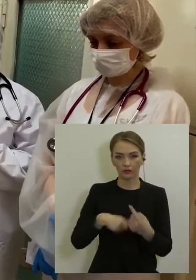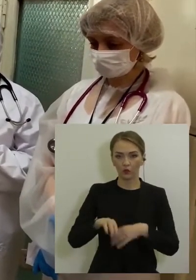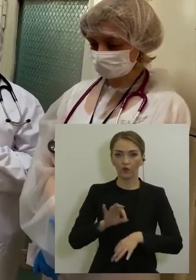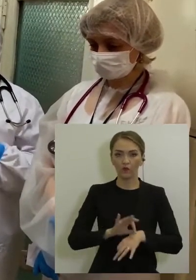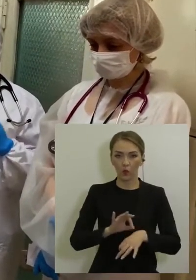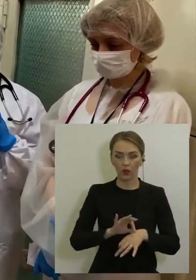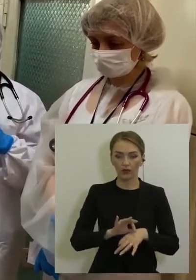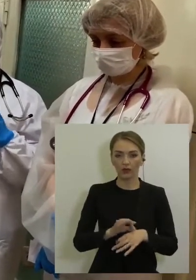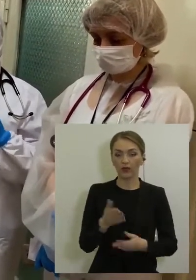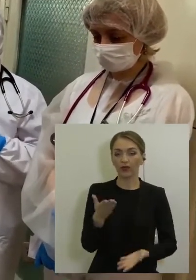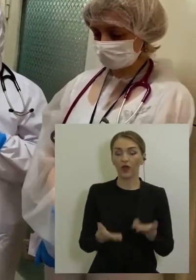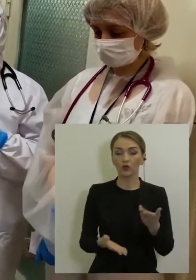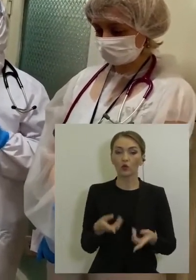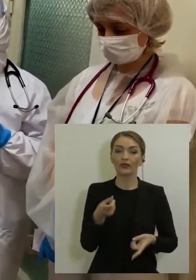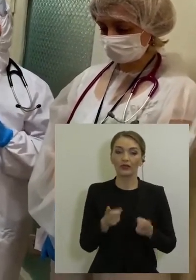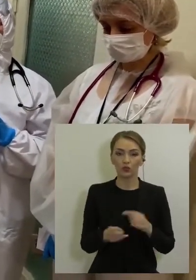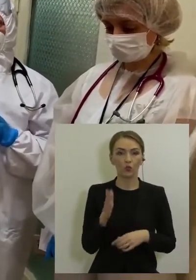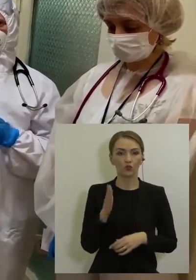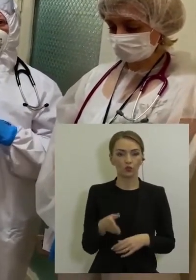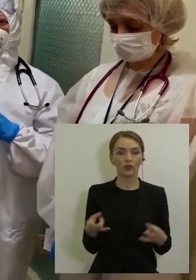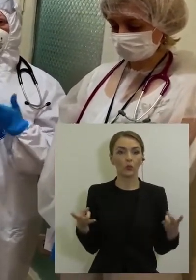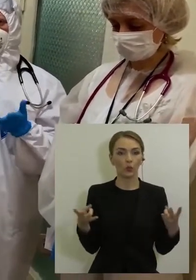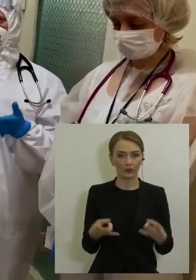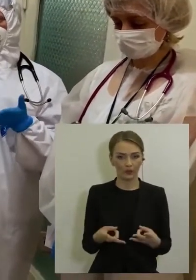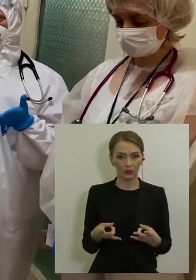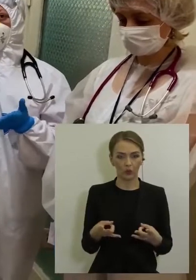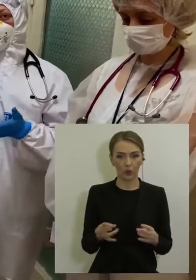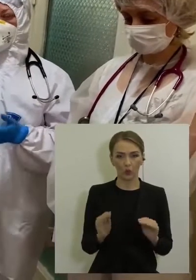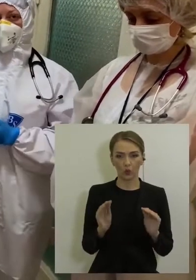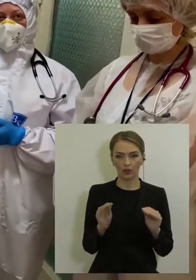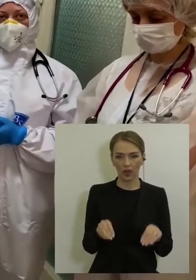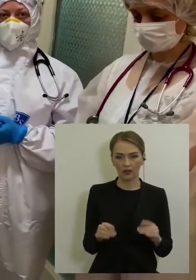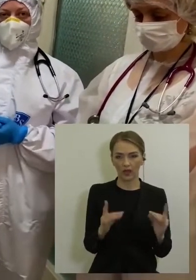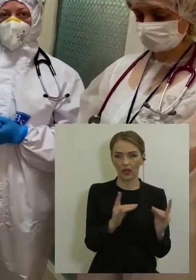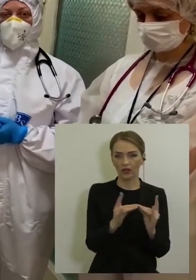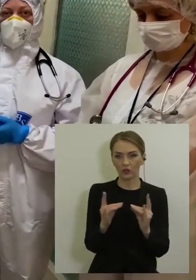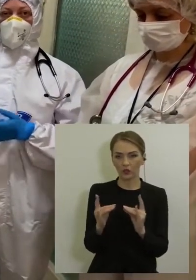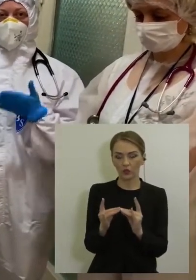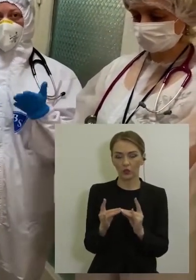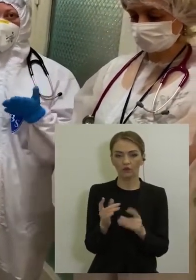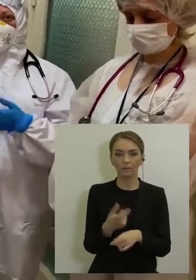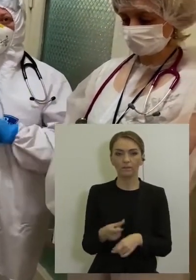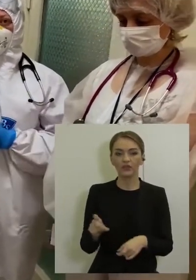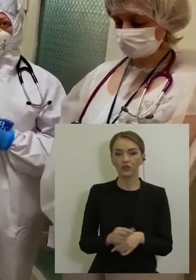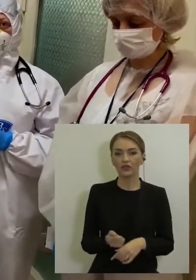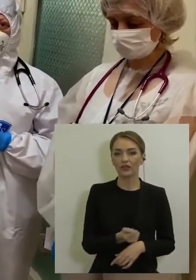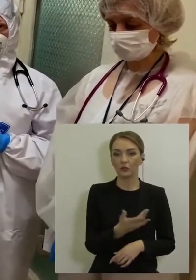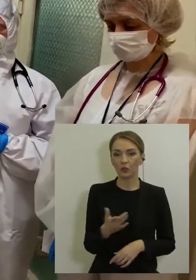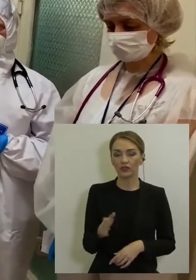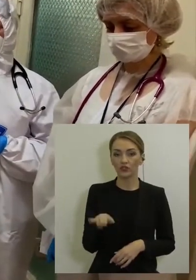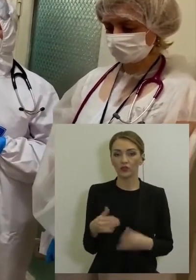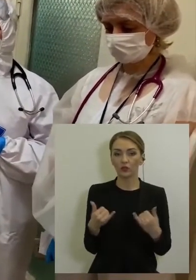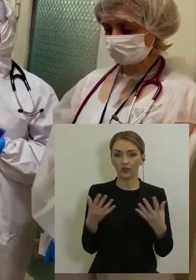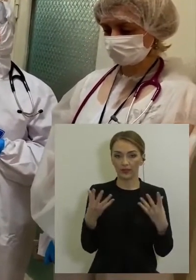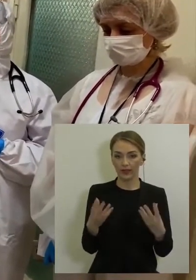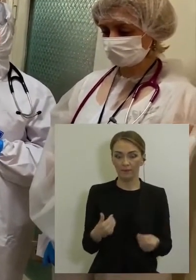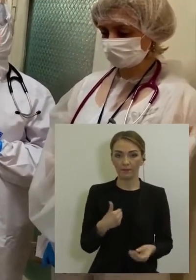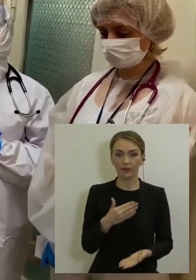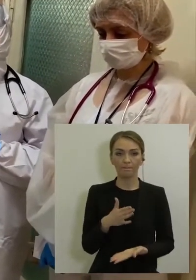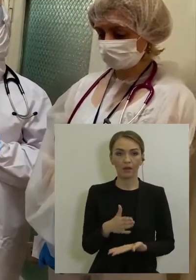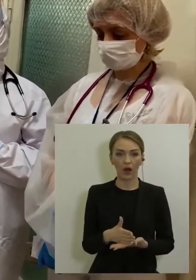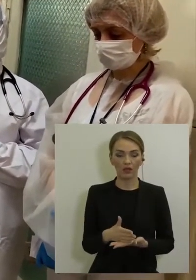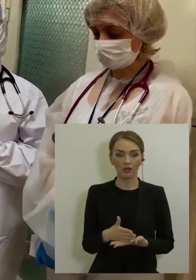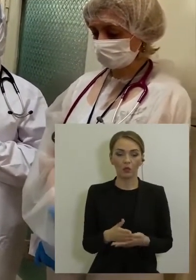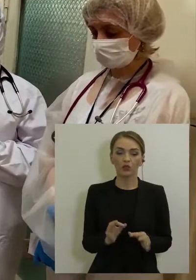хворих, якщо дійсно буде необхідно розгортання ліжок в більшій кількості, ніж на сьогоднішній день ми